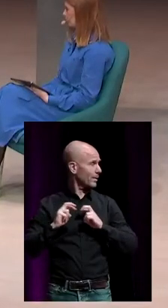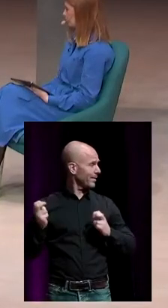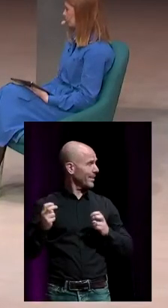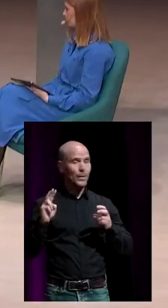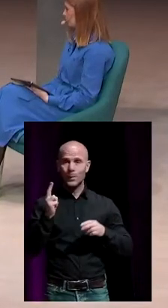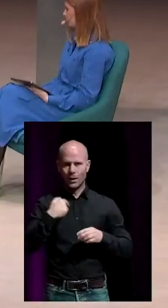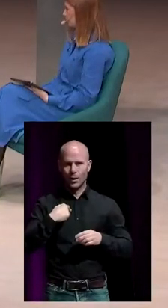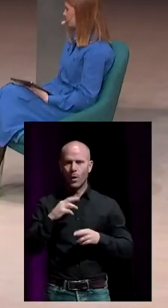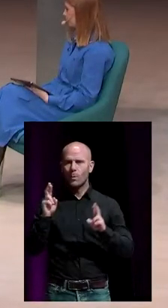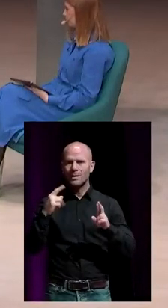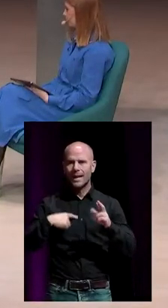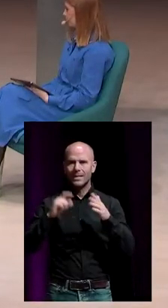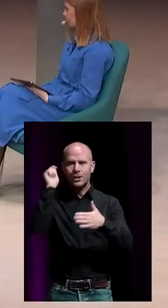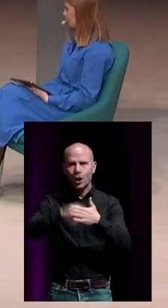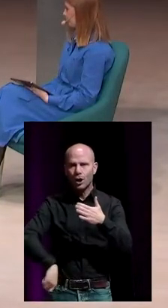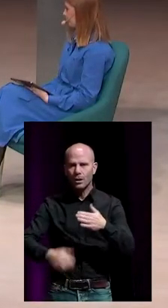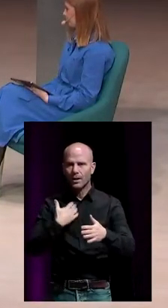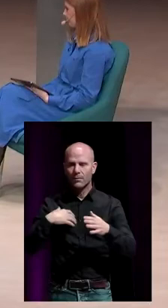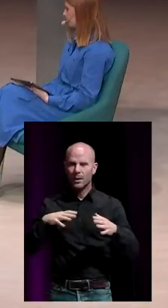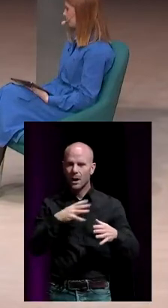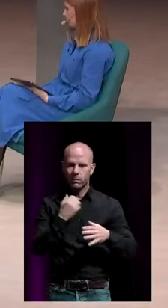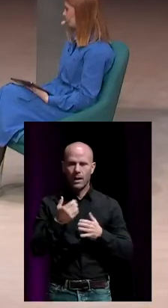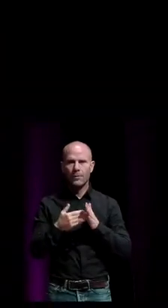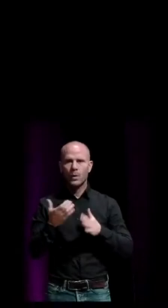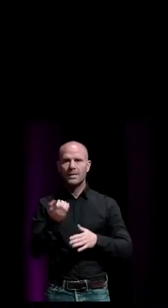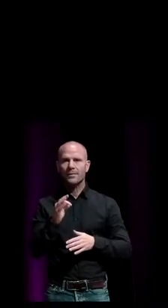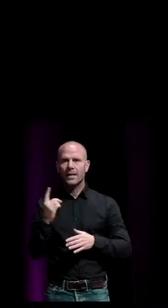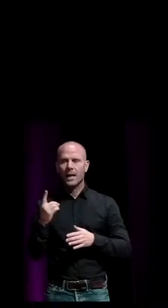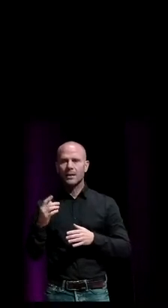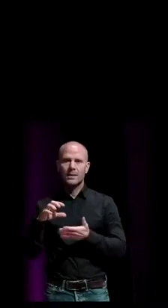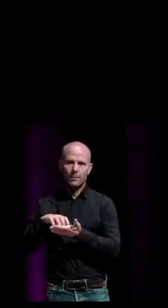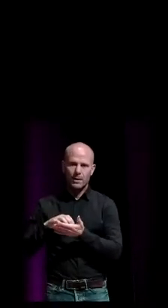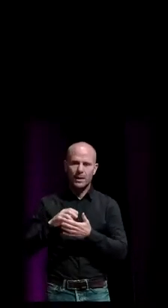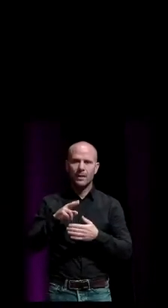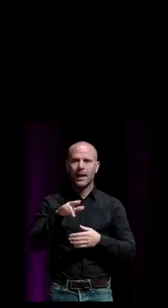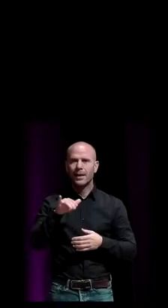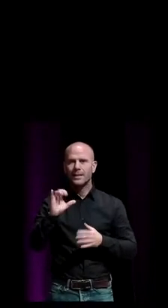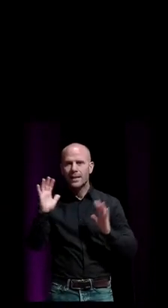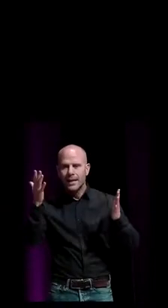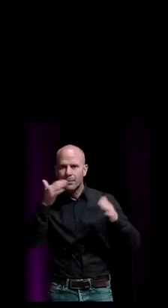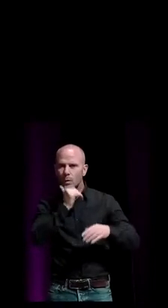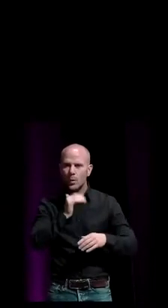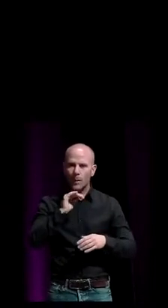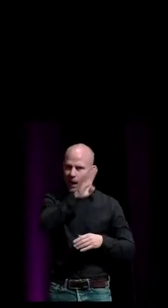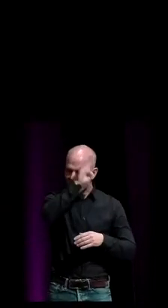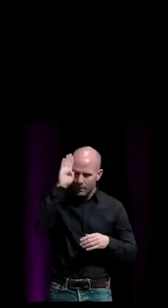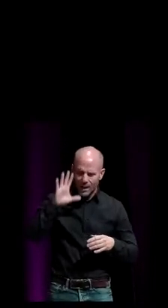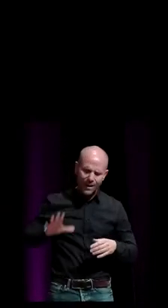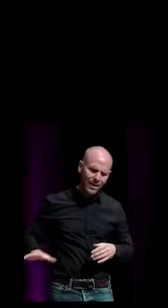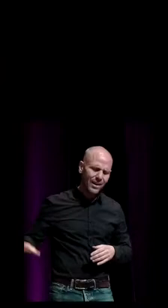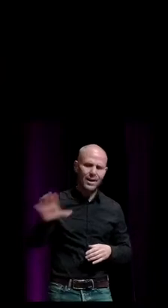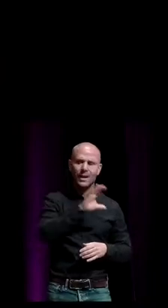hoppas att det här liksom blir början, att vi tar tag i det här från civila samhället, näringsliv, ungdomar, ja, akademin, vi alla.